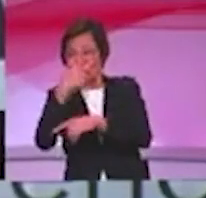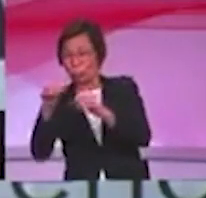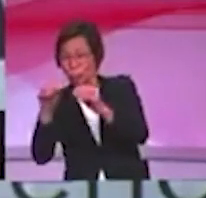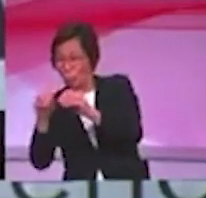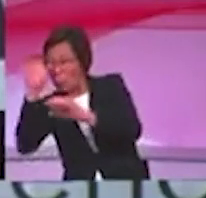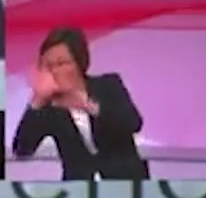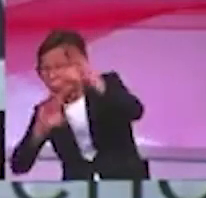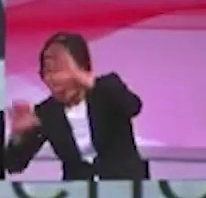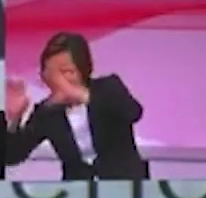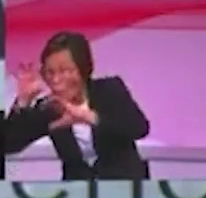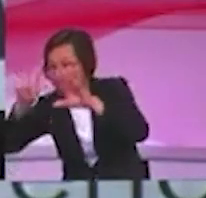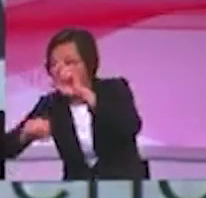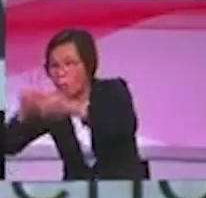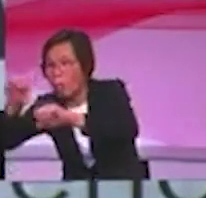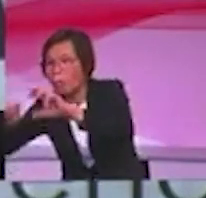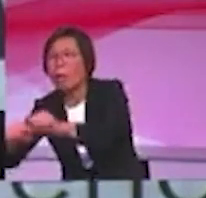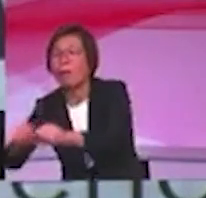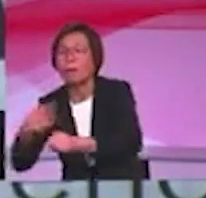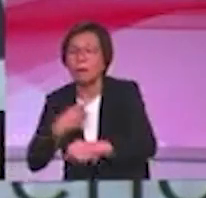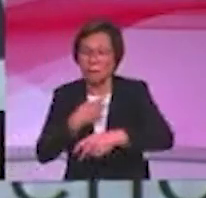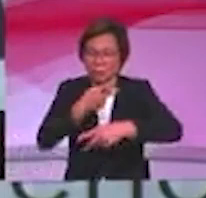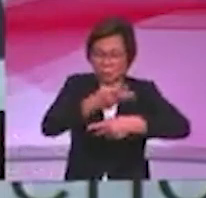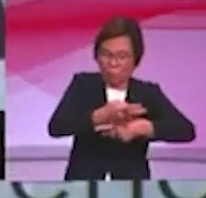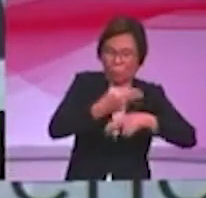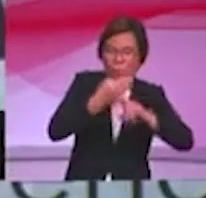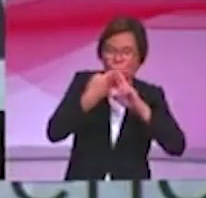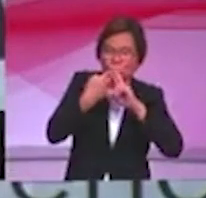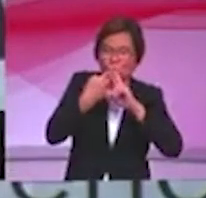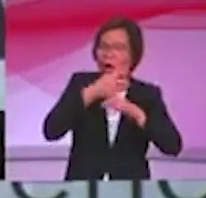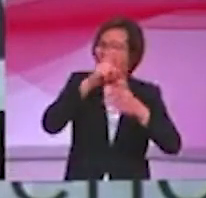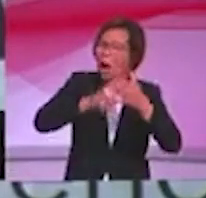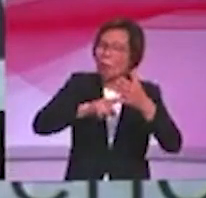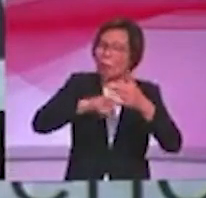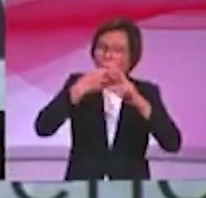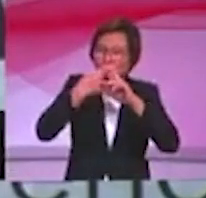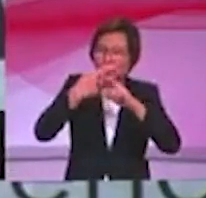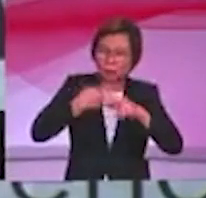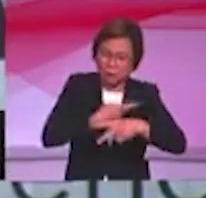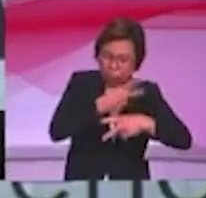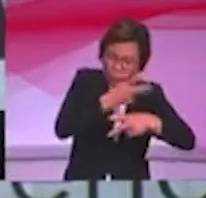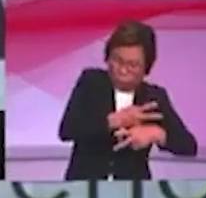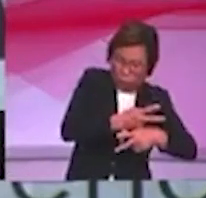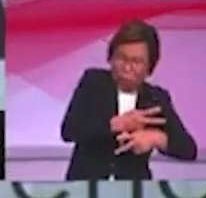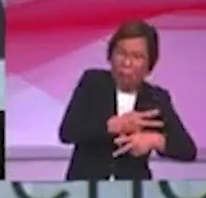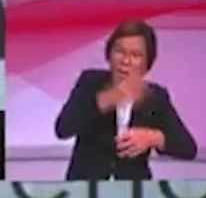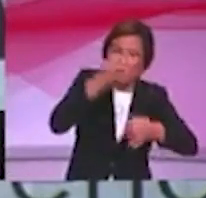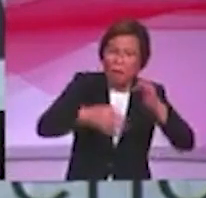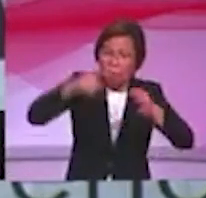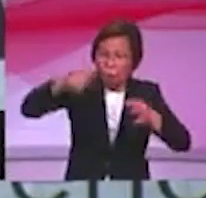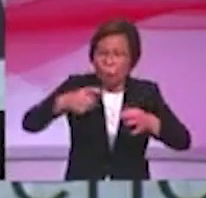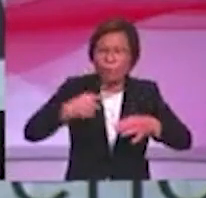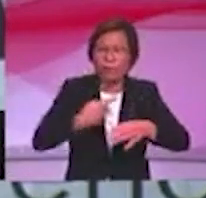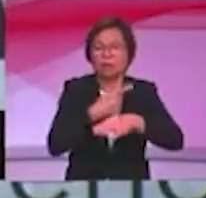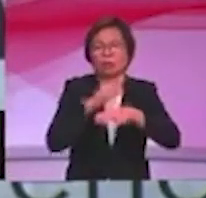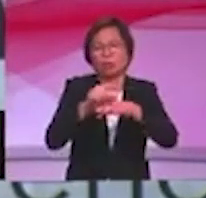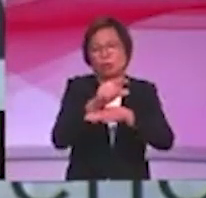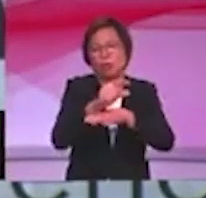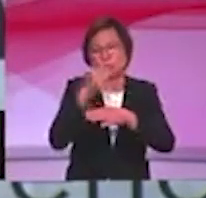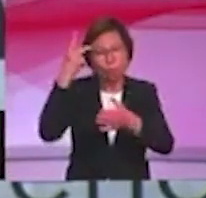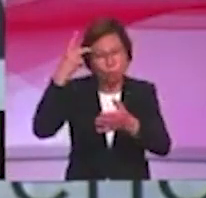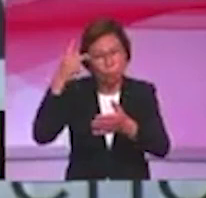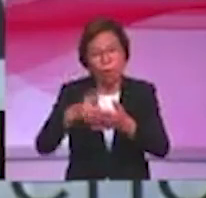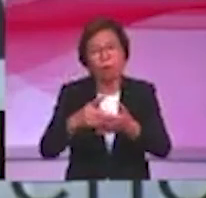iaitu kalau kita akan menyimpan kerahsiaan dan juga kalau perlu baru kita gunakan kod tersebut untuk mengenal